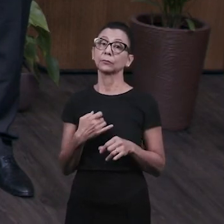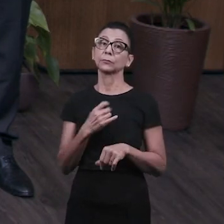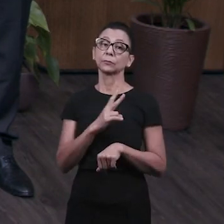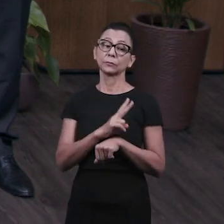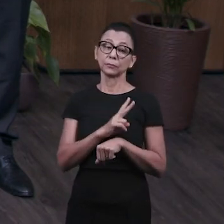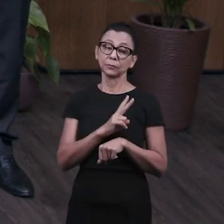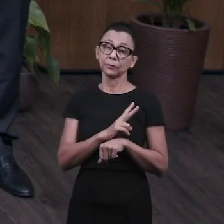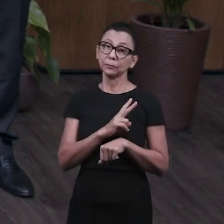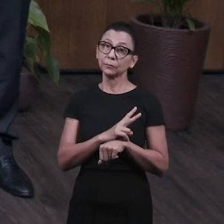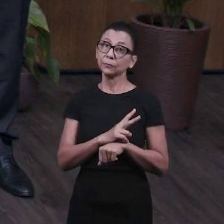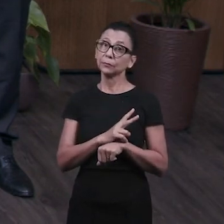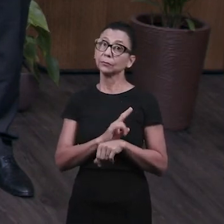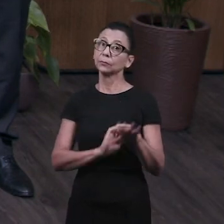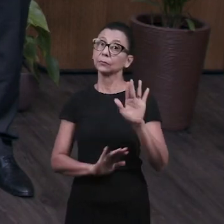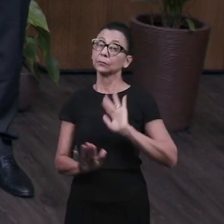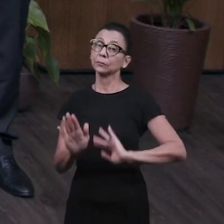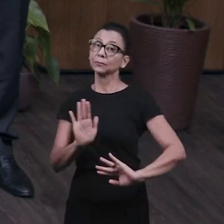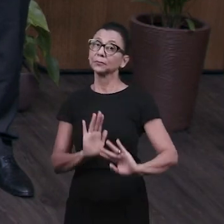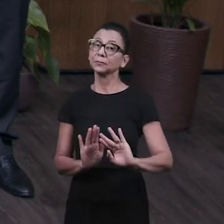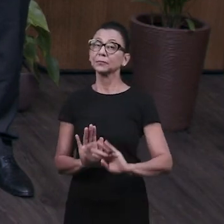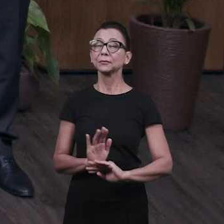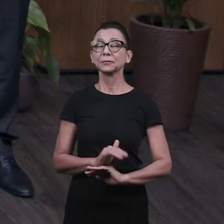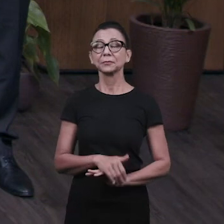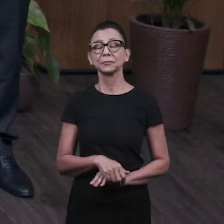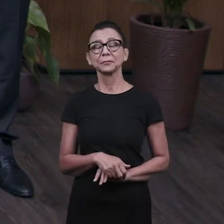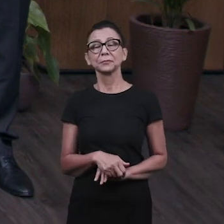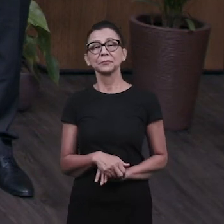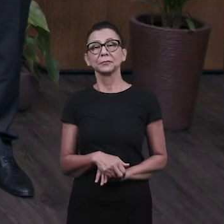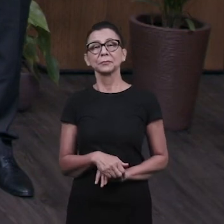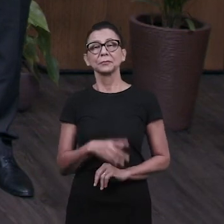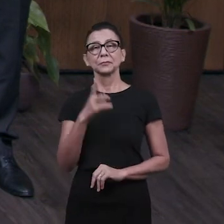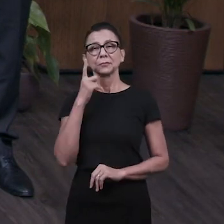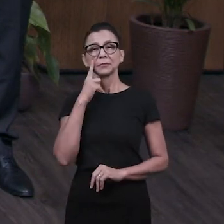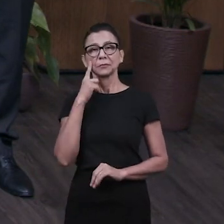verset qui finit la parabole des 10 vierges.